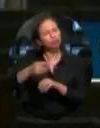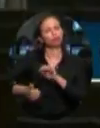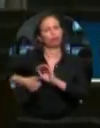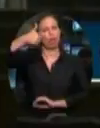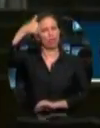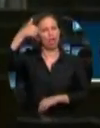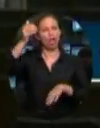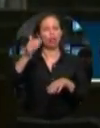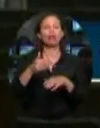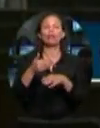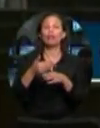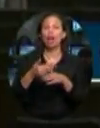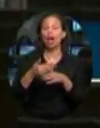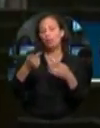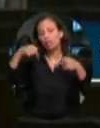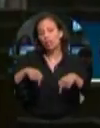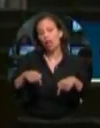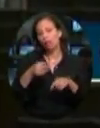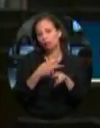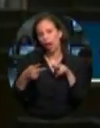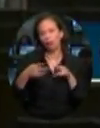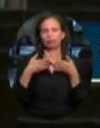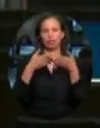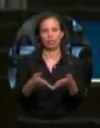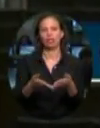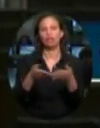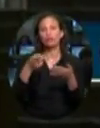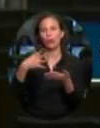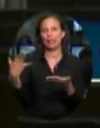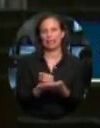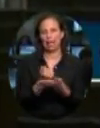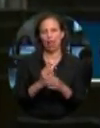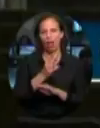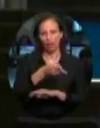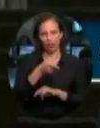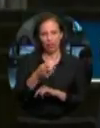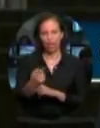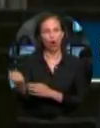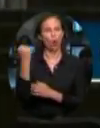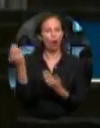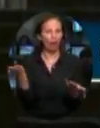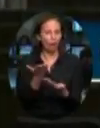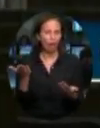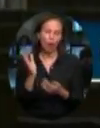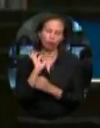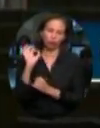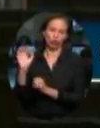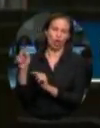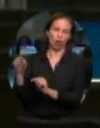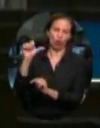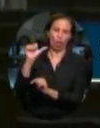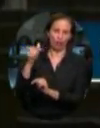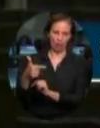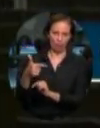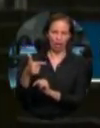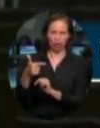רק מסייע לו. זה מה שהוא רצה להעביר וזה מה שהוא הצליח להעביר. הכוח מגיע אליו לידיים, ובואו נראה אם באמת הוא